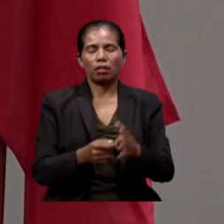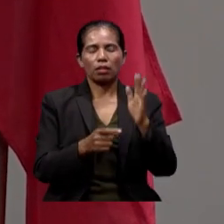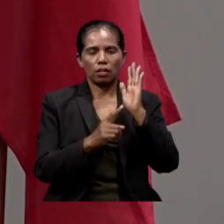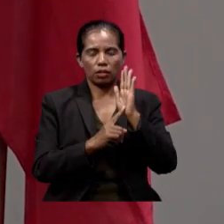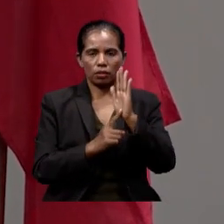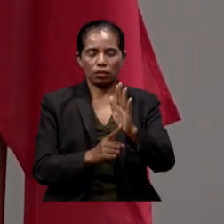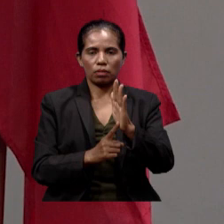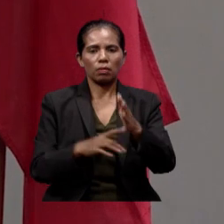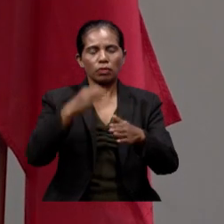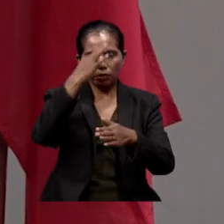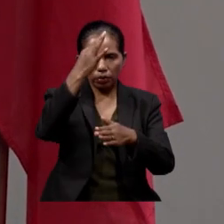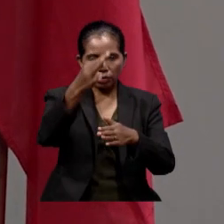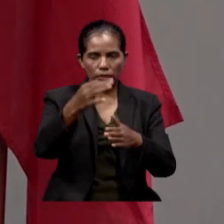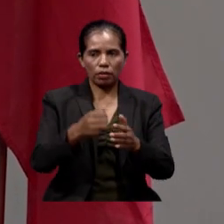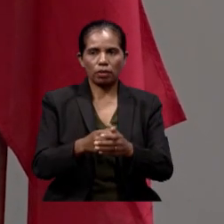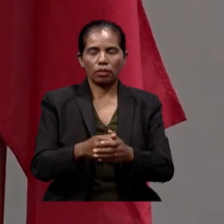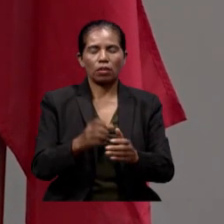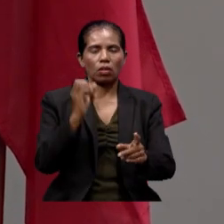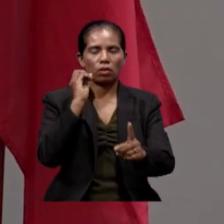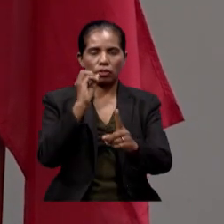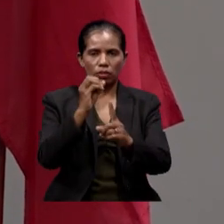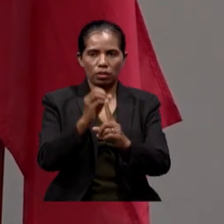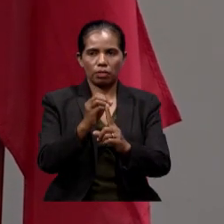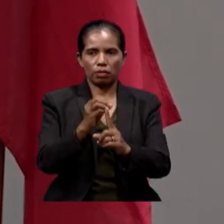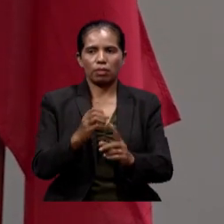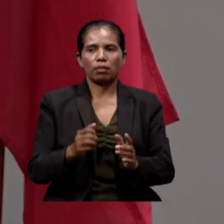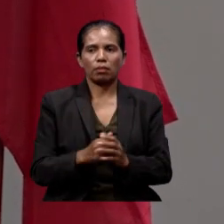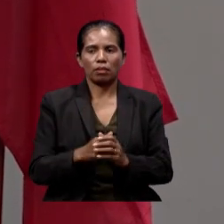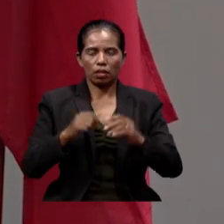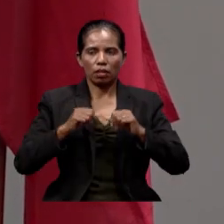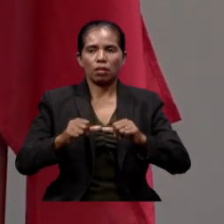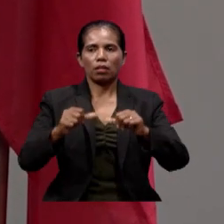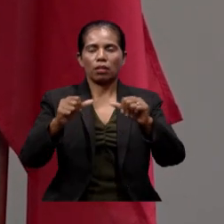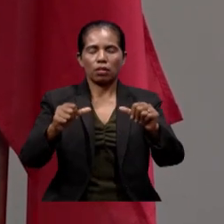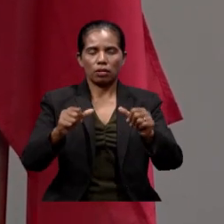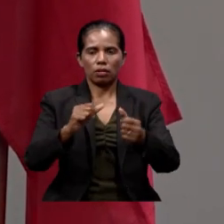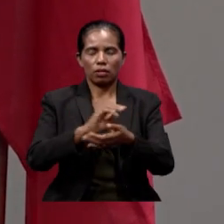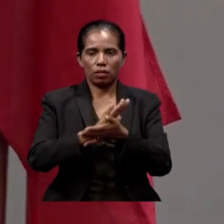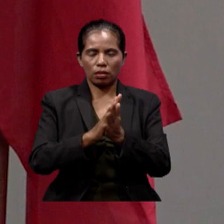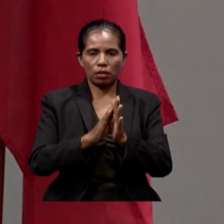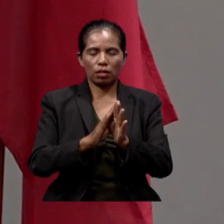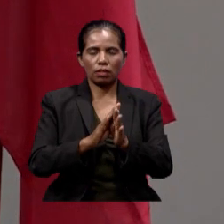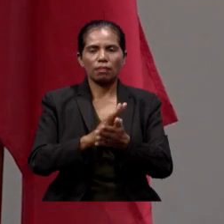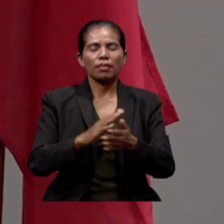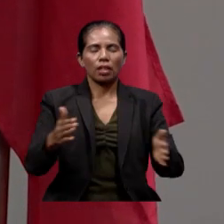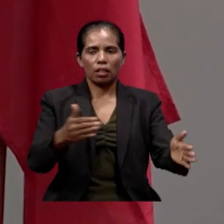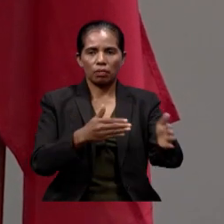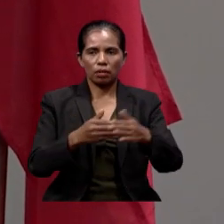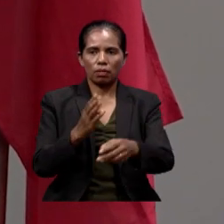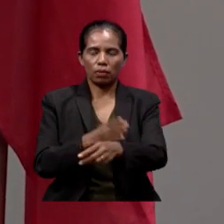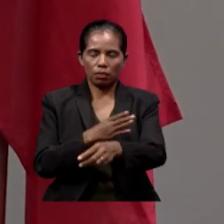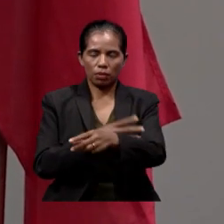dari bahwa positif, atu kontinua halibur halibur malu no promove angin